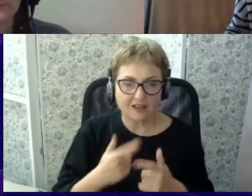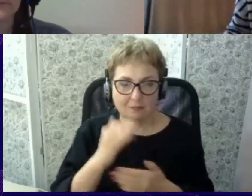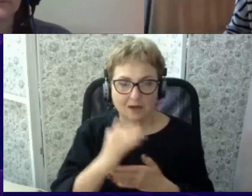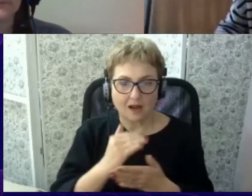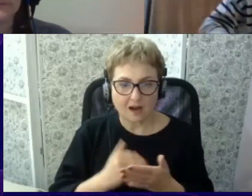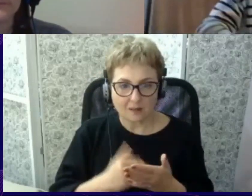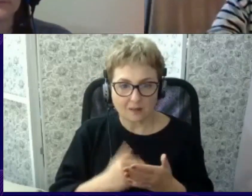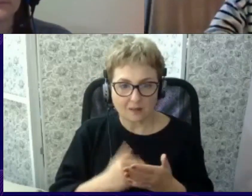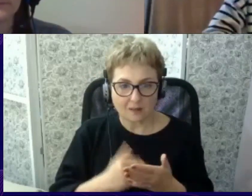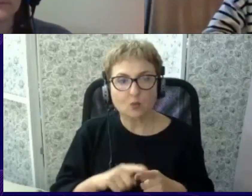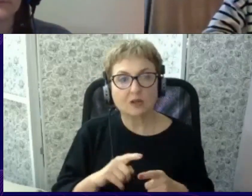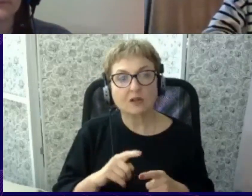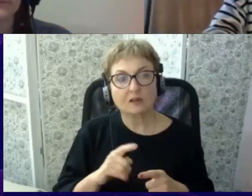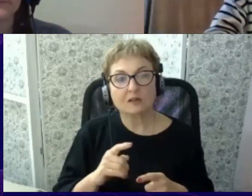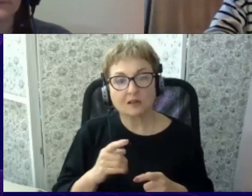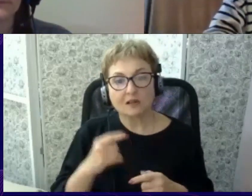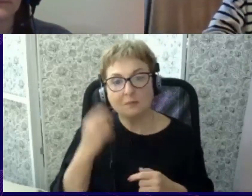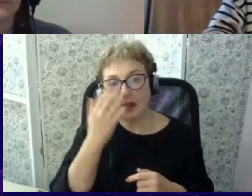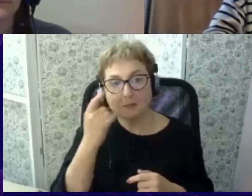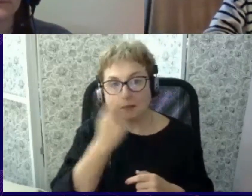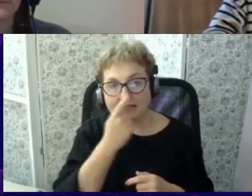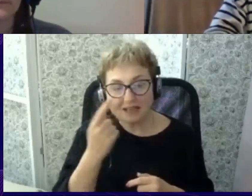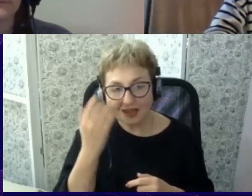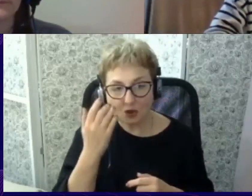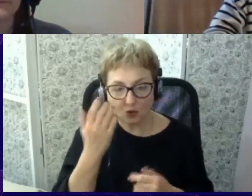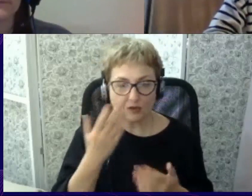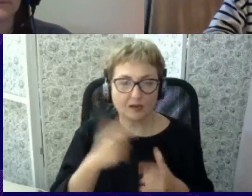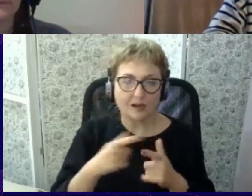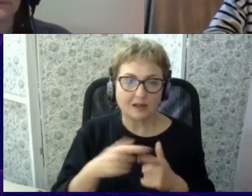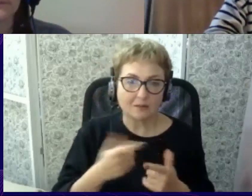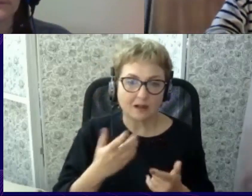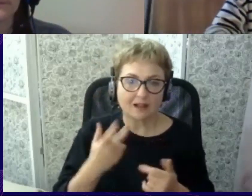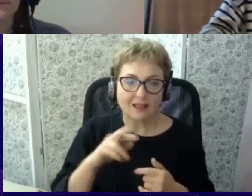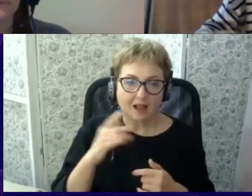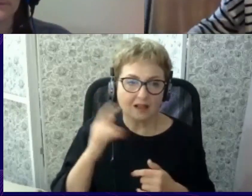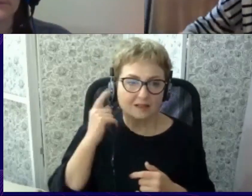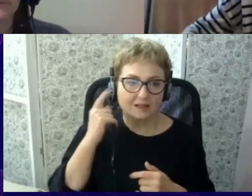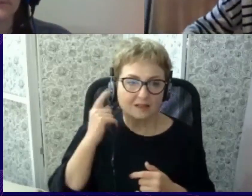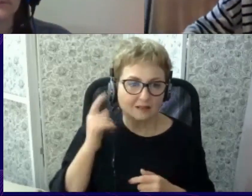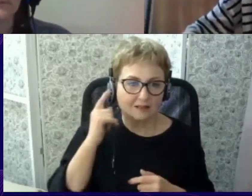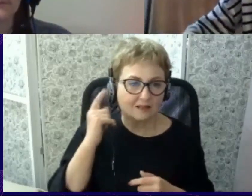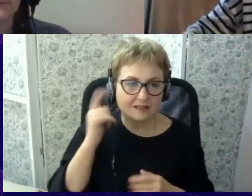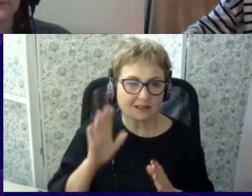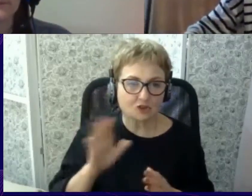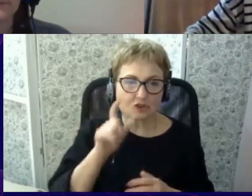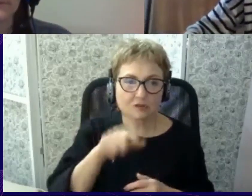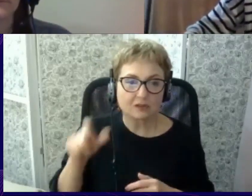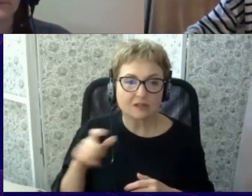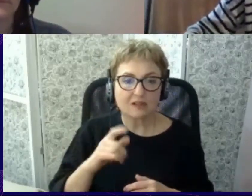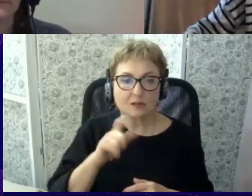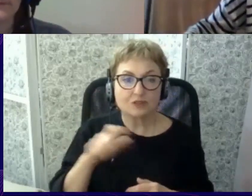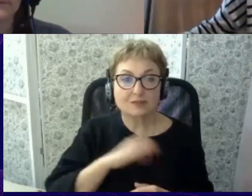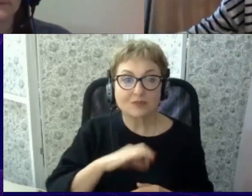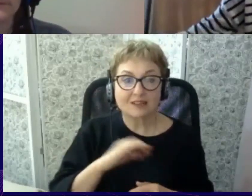вот программы, действительно, которые, ну, либо по зрению, да, либо для слабослышащих люди обычно используют.